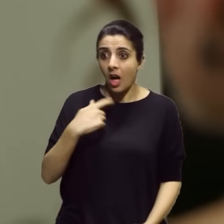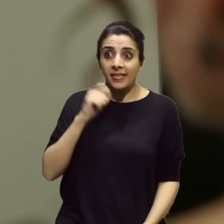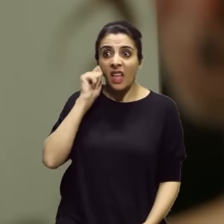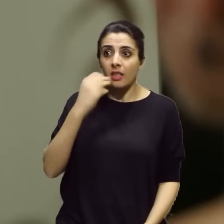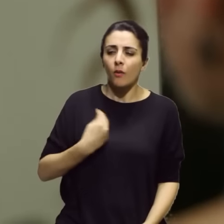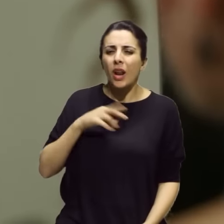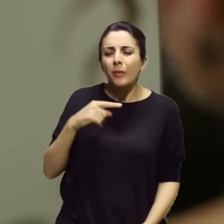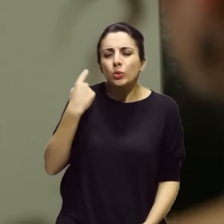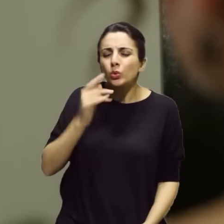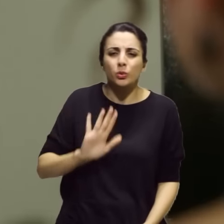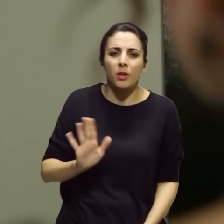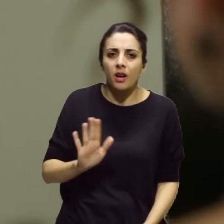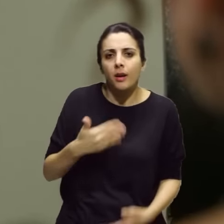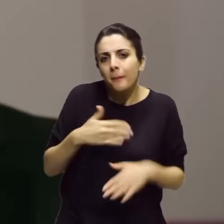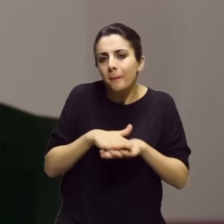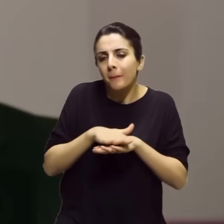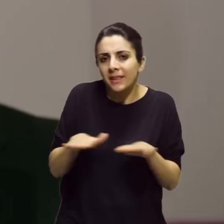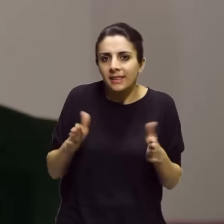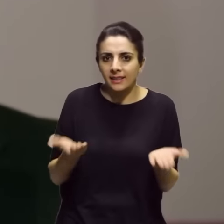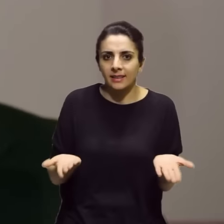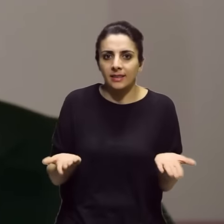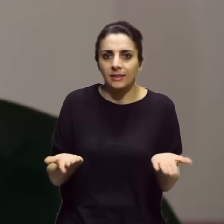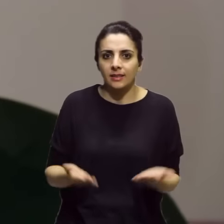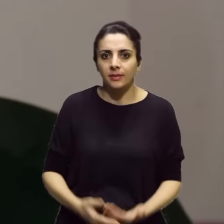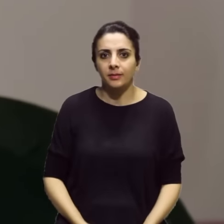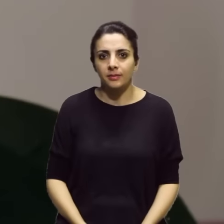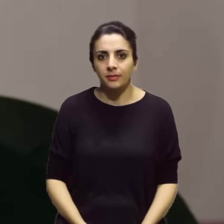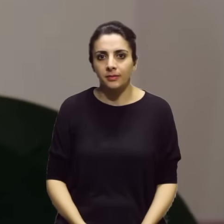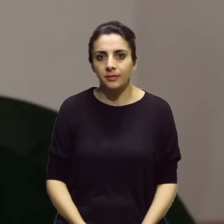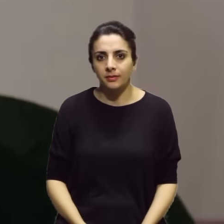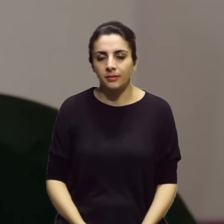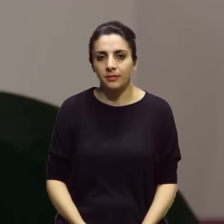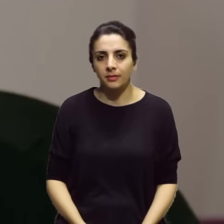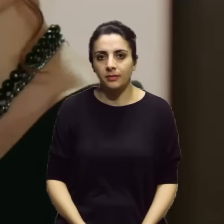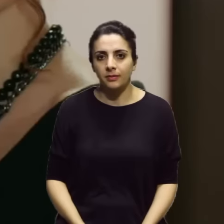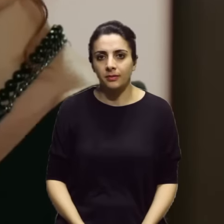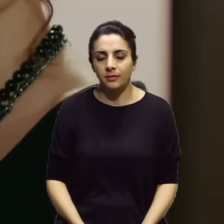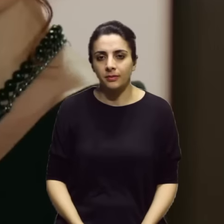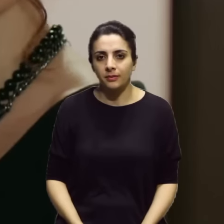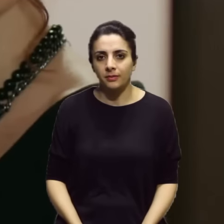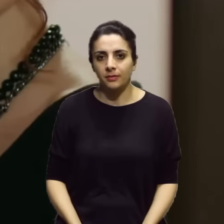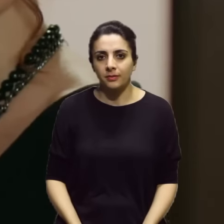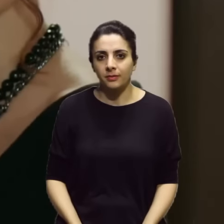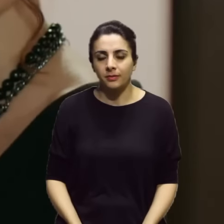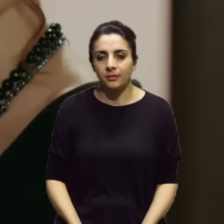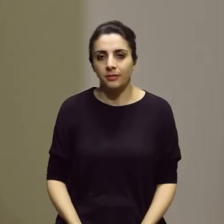yok. Bitti. Mazhar ağlamamak için direniyor. Sevinç